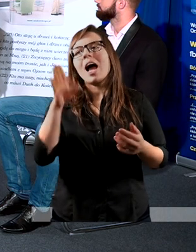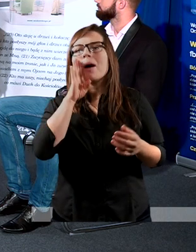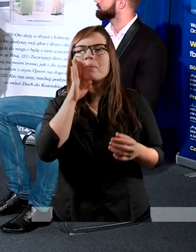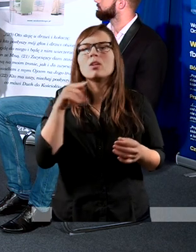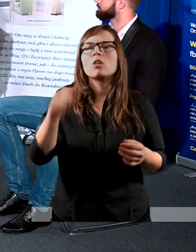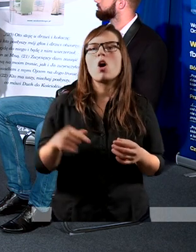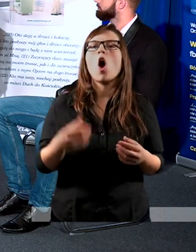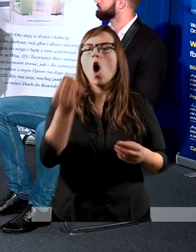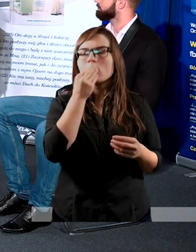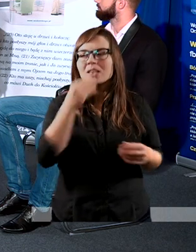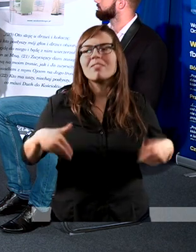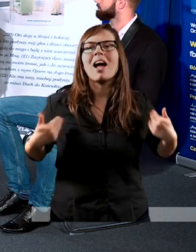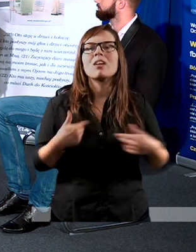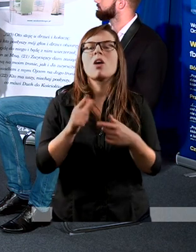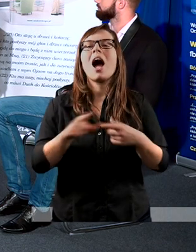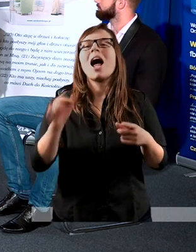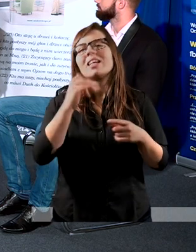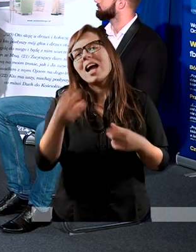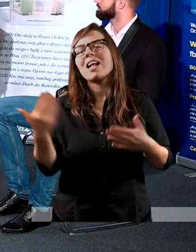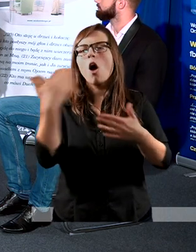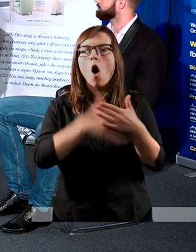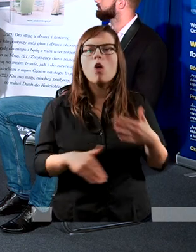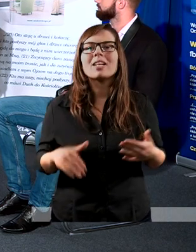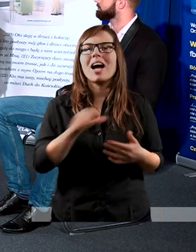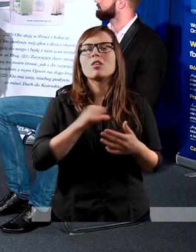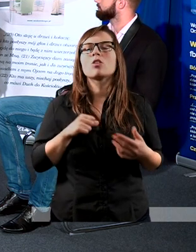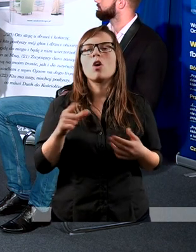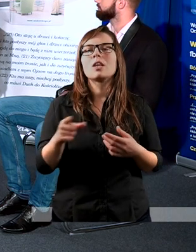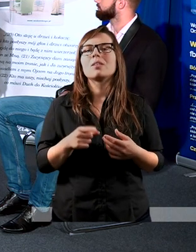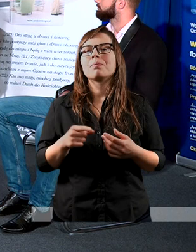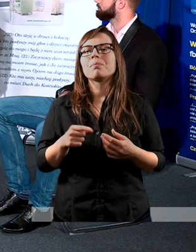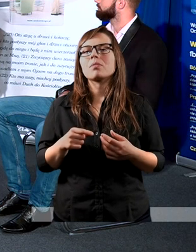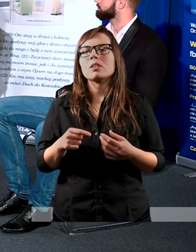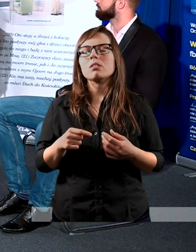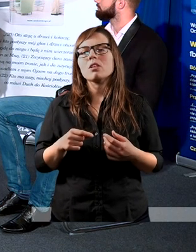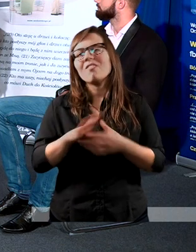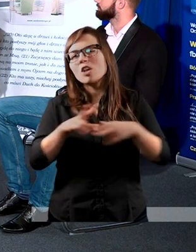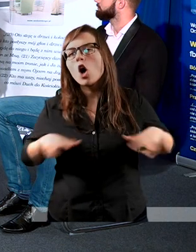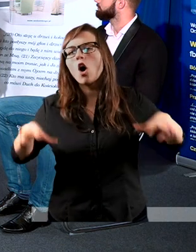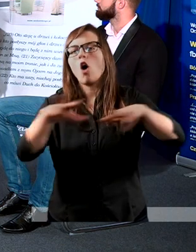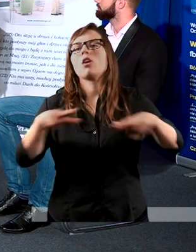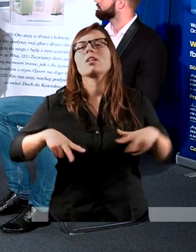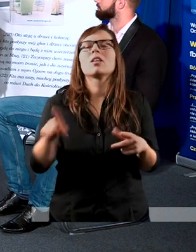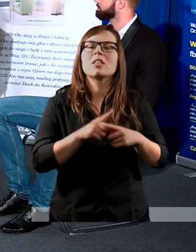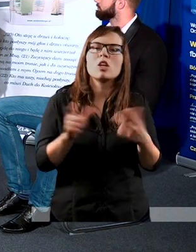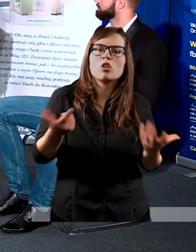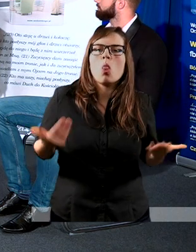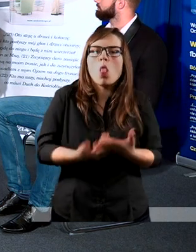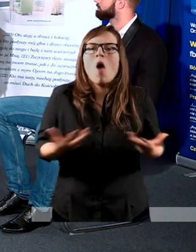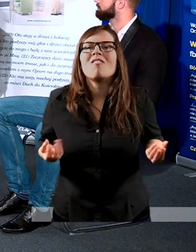jakby tu dobrze odżywia, a jednak ostatnio doświadczyło ich w rodzinie